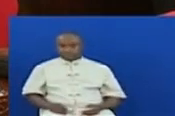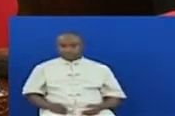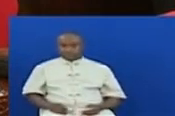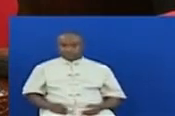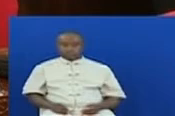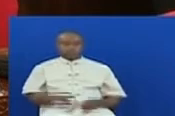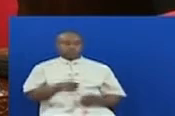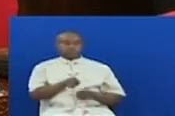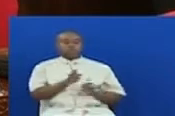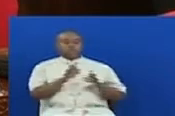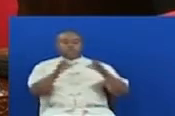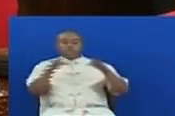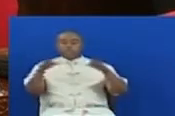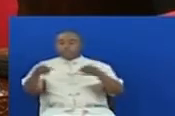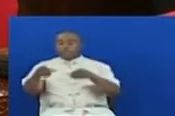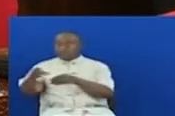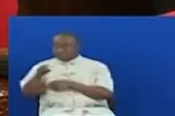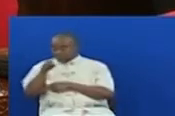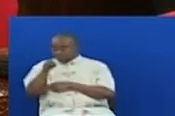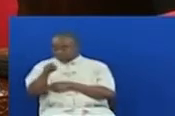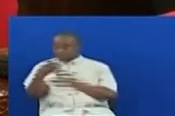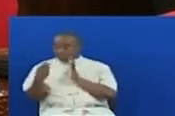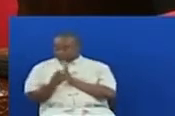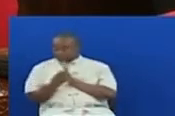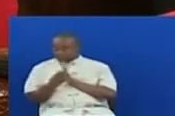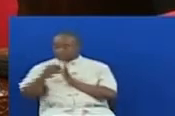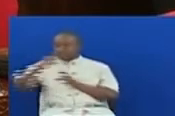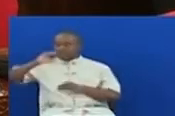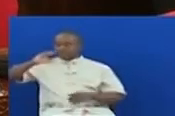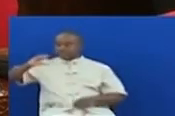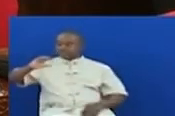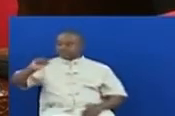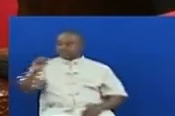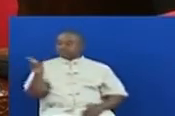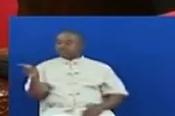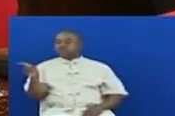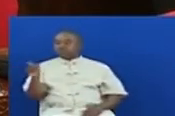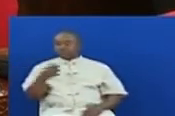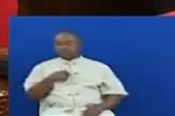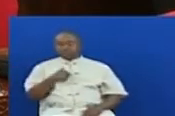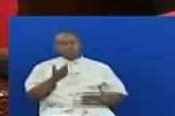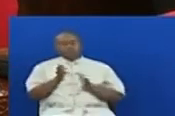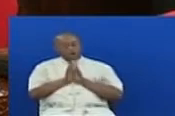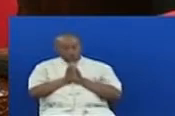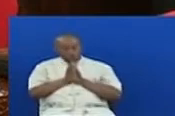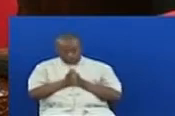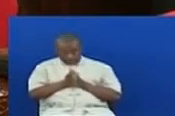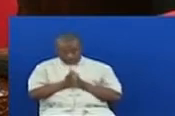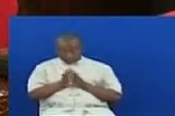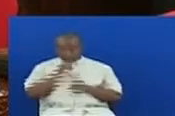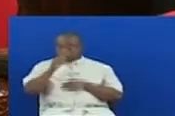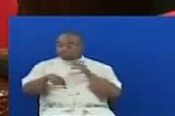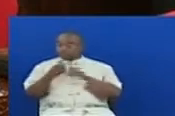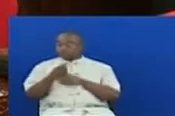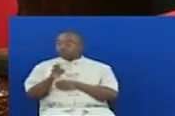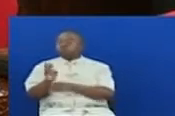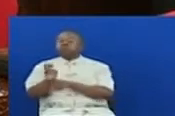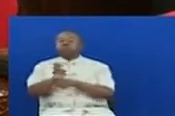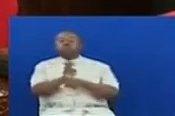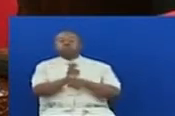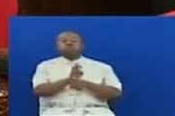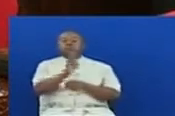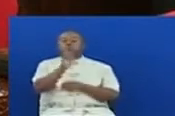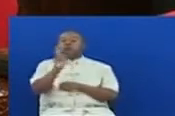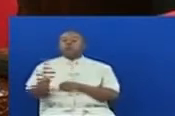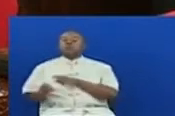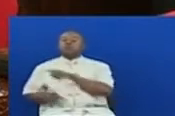kamati hii pamoja na CAG. Ninaomba sana tuendelee kuisimamia halmashauri